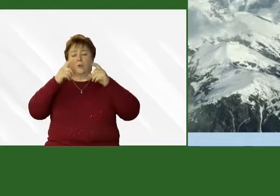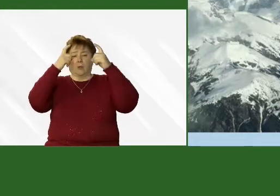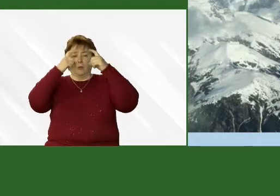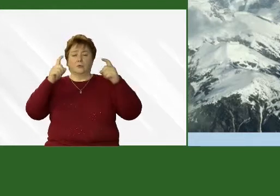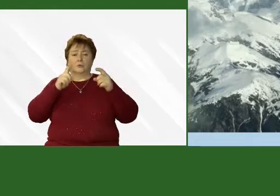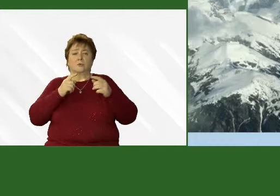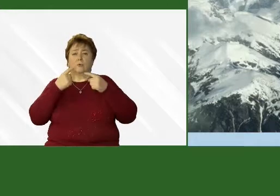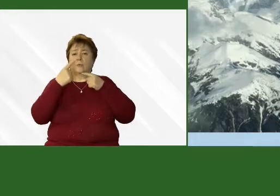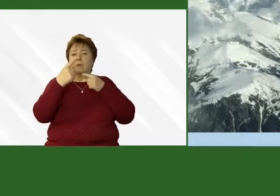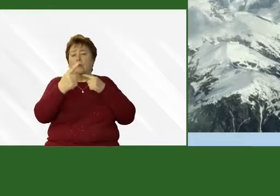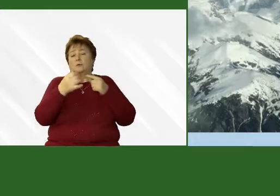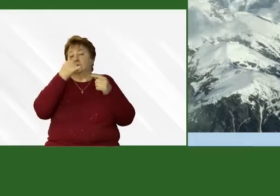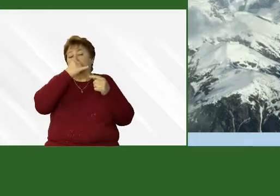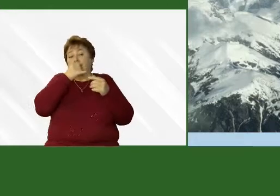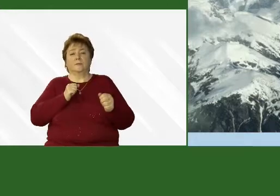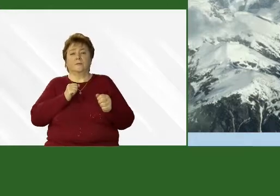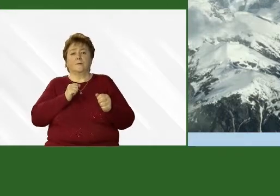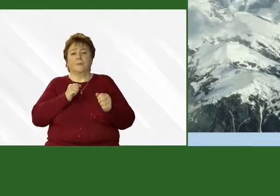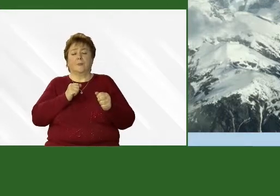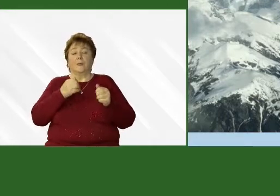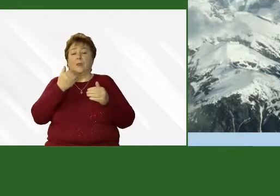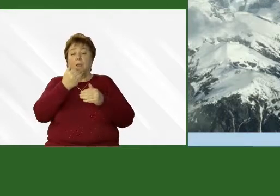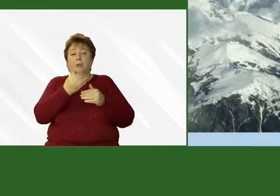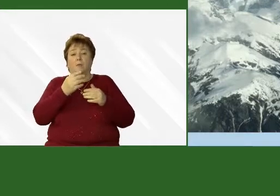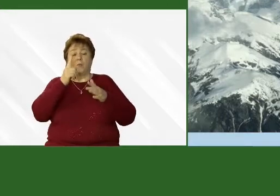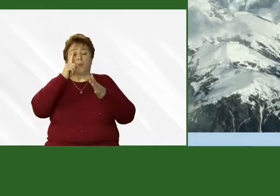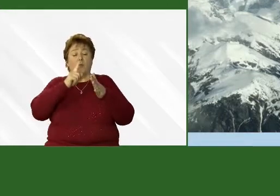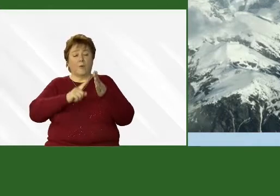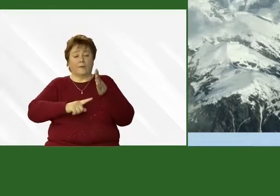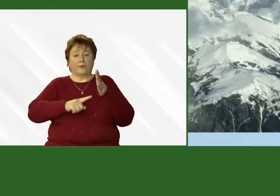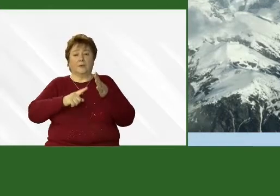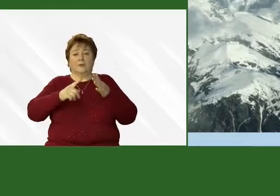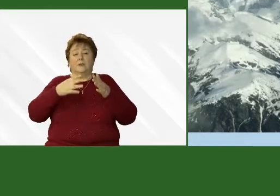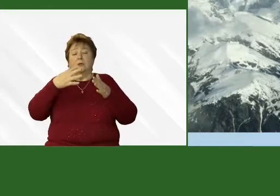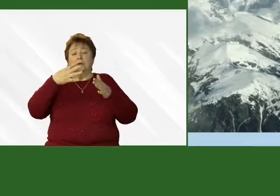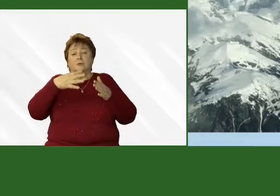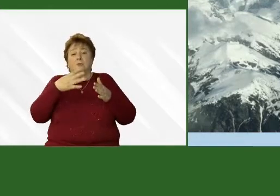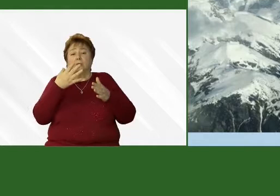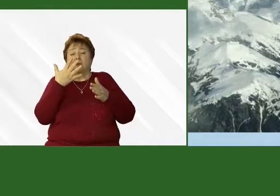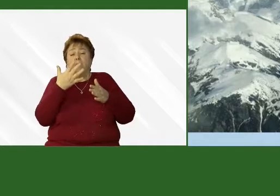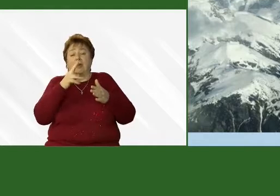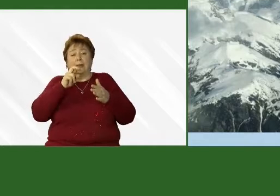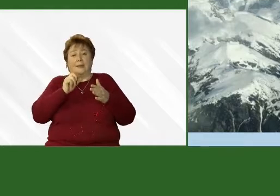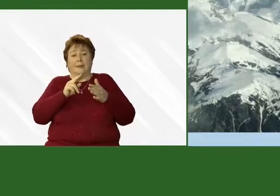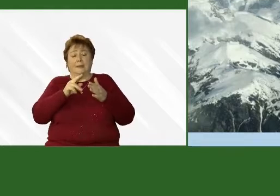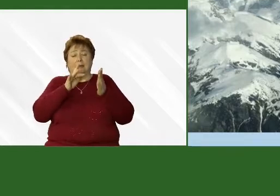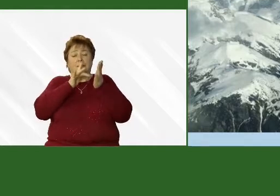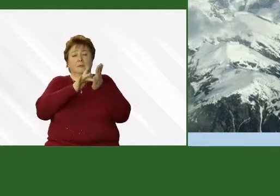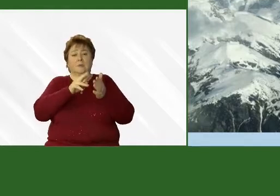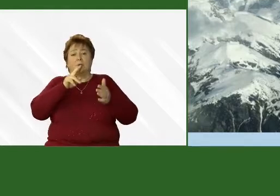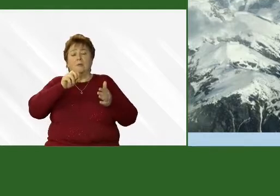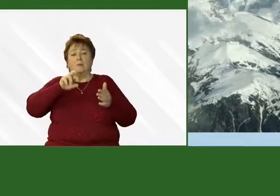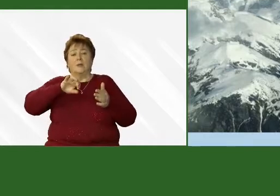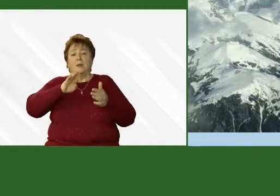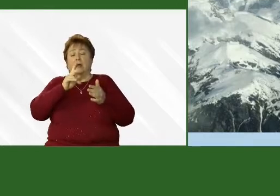что далее его проникнуть нельзя. Ему поверили и в течение 45 лет полярных экспедиций